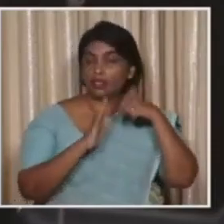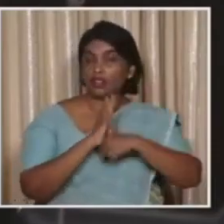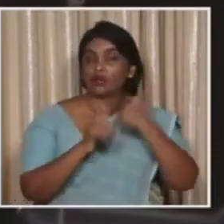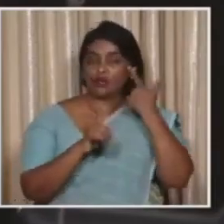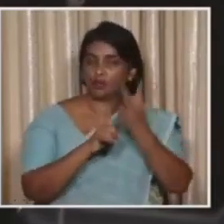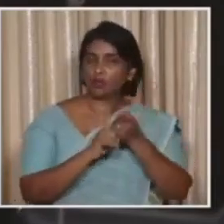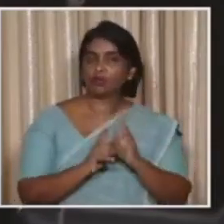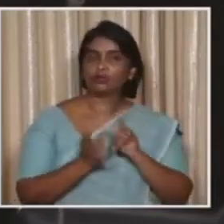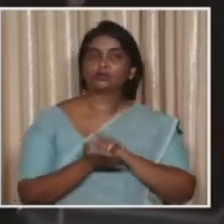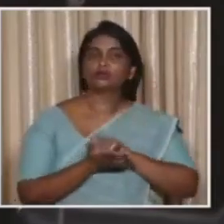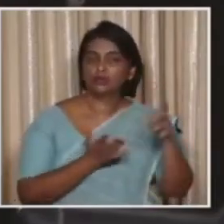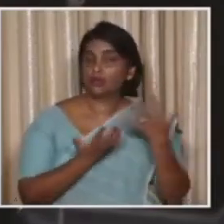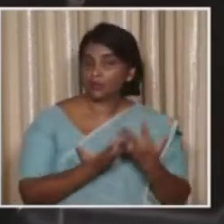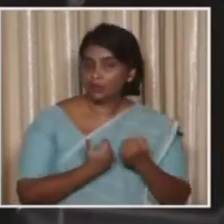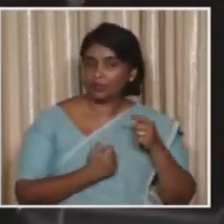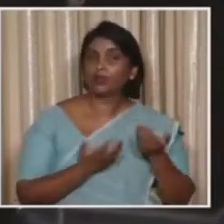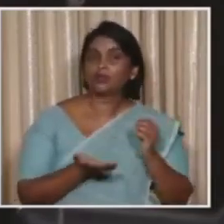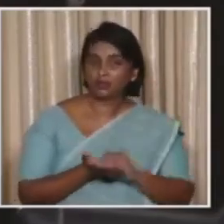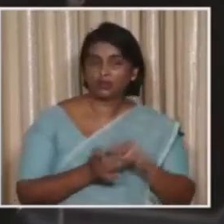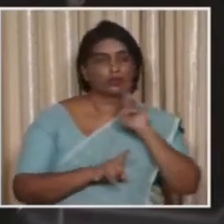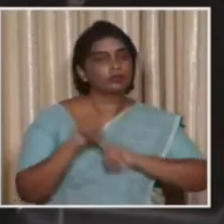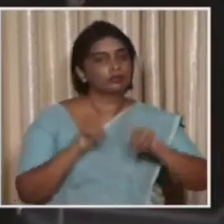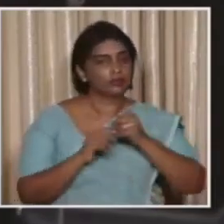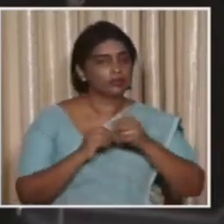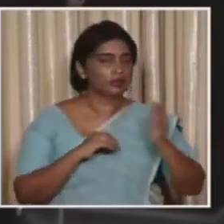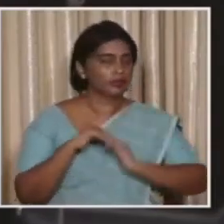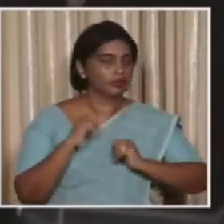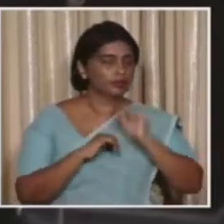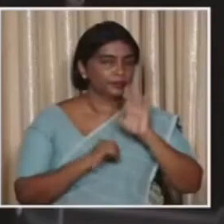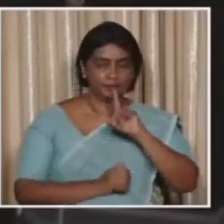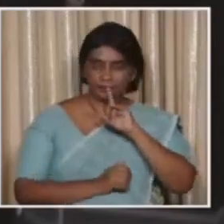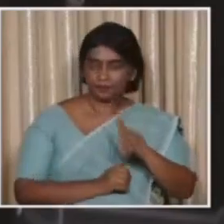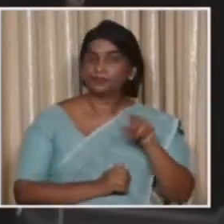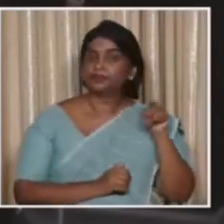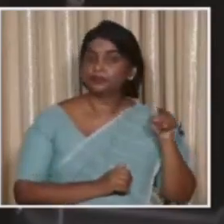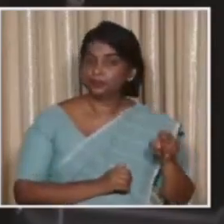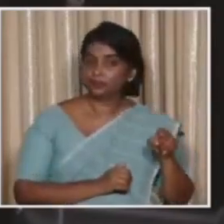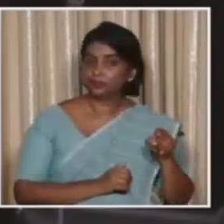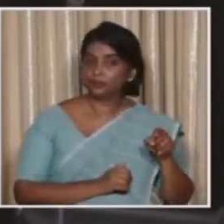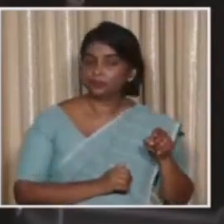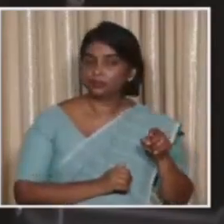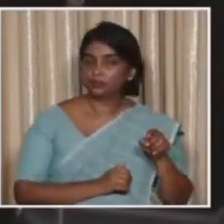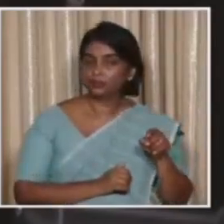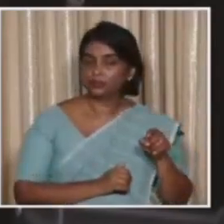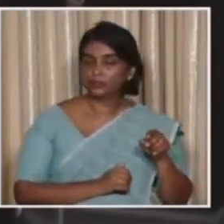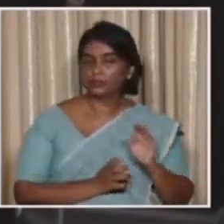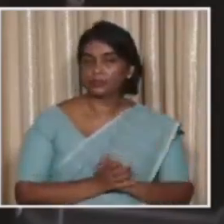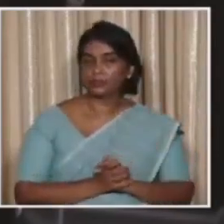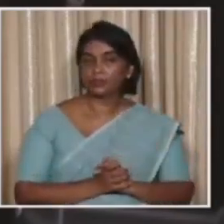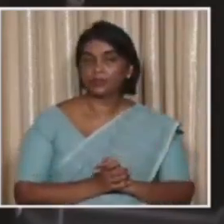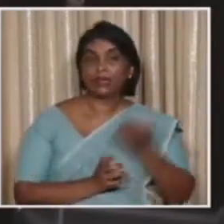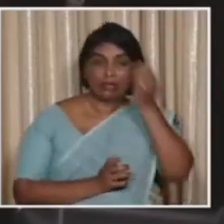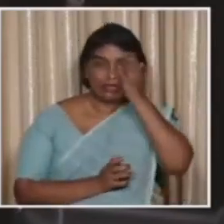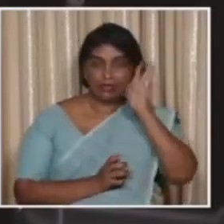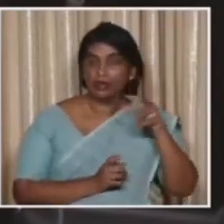නැවත යැවීම සඳහා අවශ්‍ය කරන තවදුරටත් සාකච්ඡා ක්‍රියාත්මකයි කියන එක මතක් කරන්න ඕනේ. එතකොට මේ